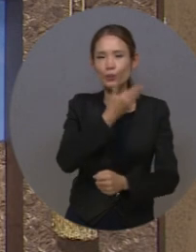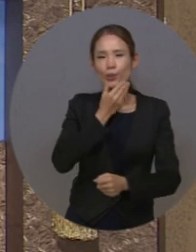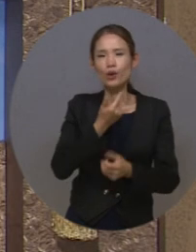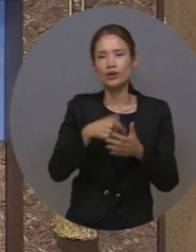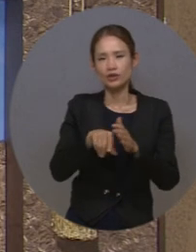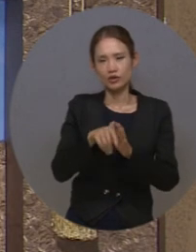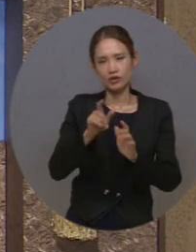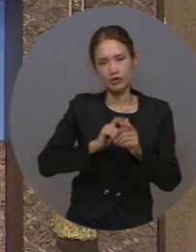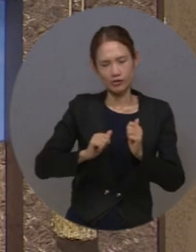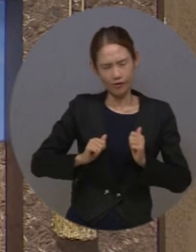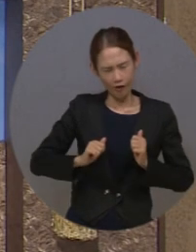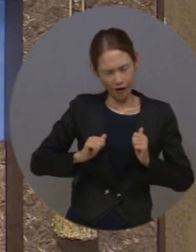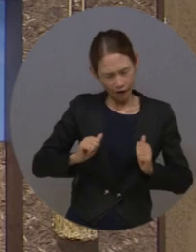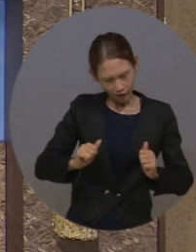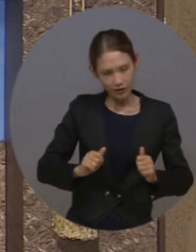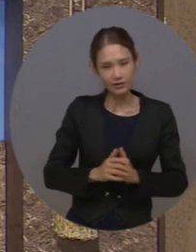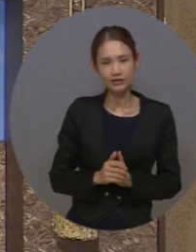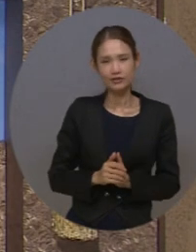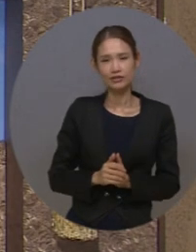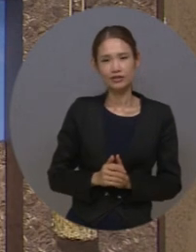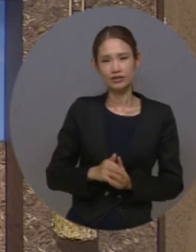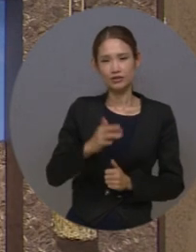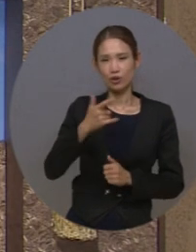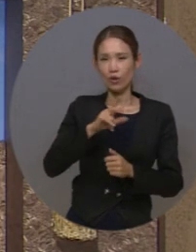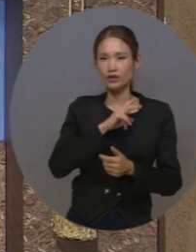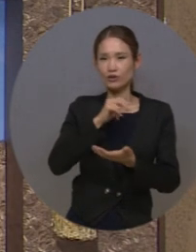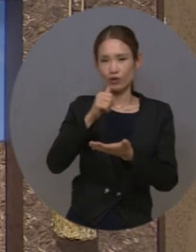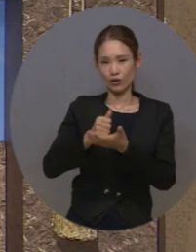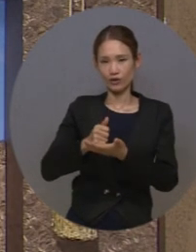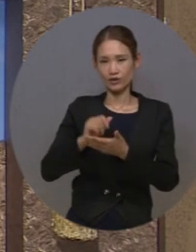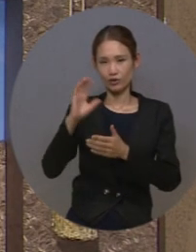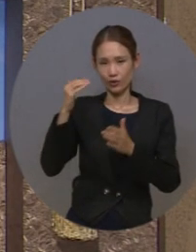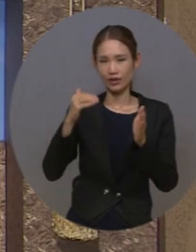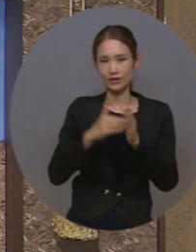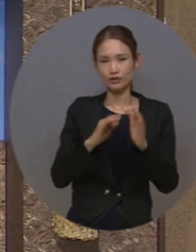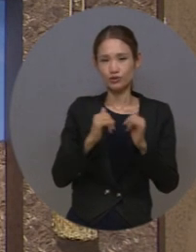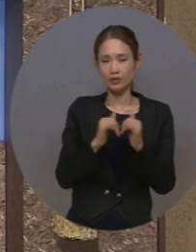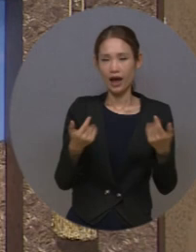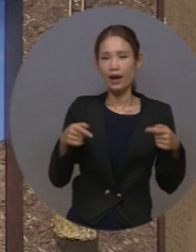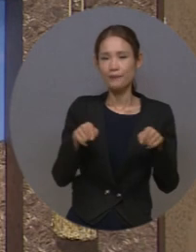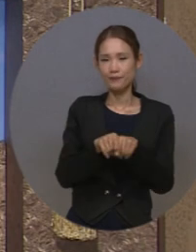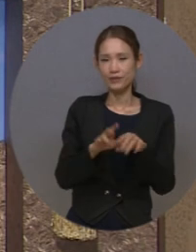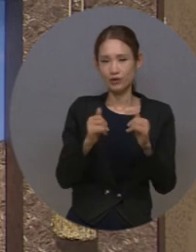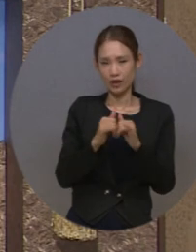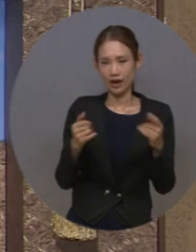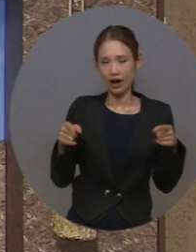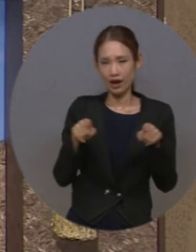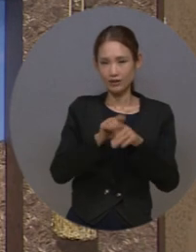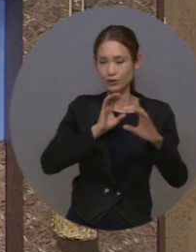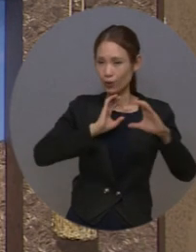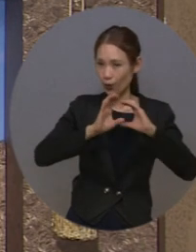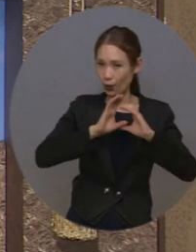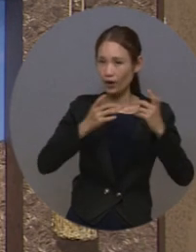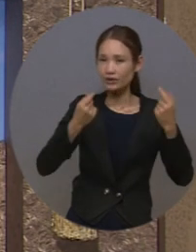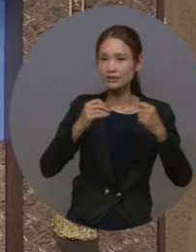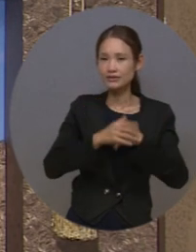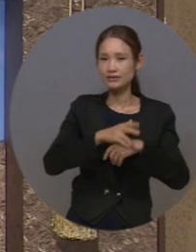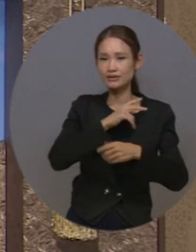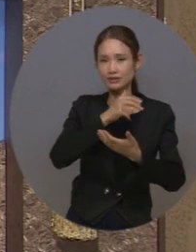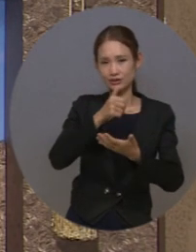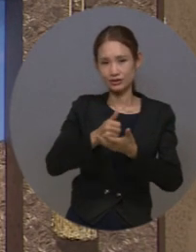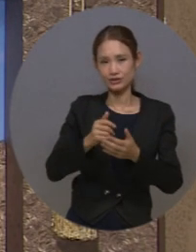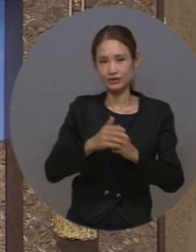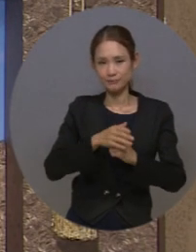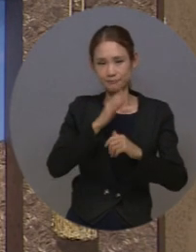위해서 더 열심히 하는 도의원이 되겠습니다. 주민과 함께하고 주민과 함께 소통하는 그런